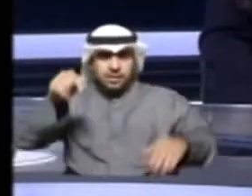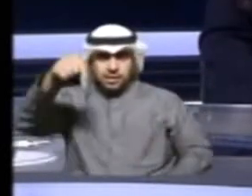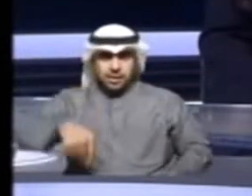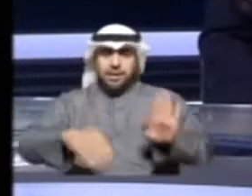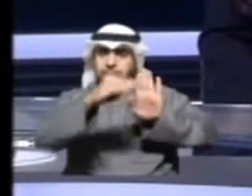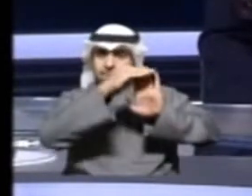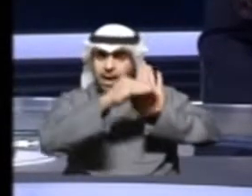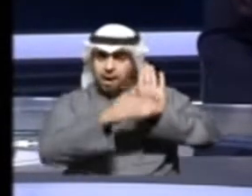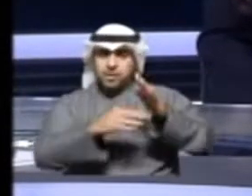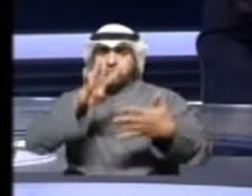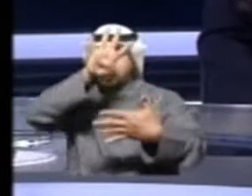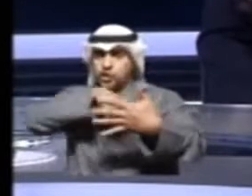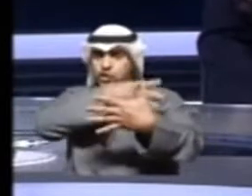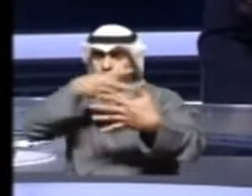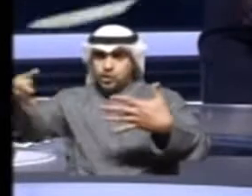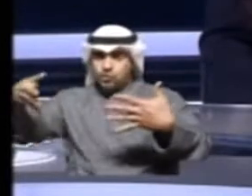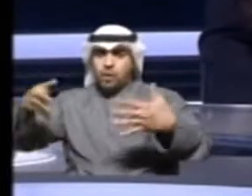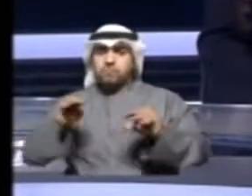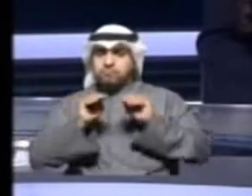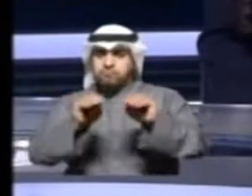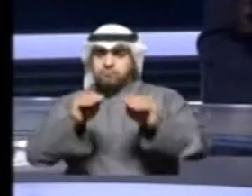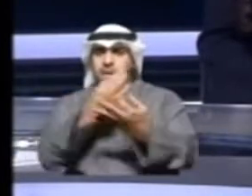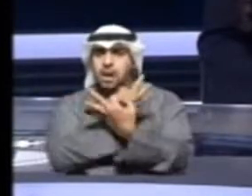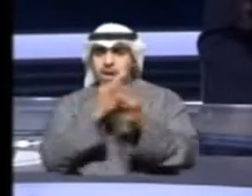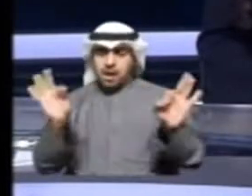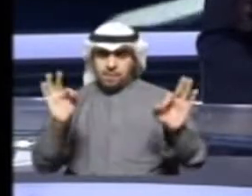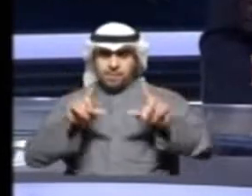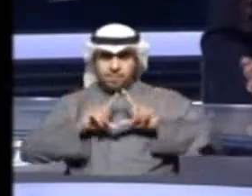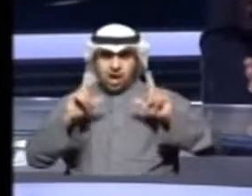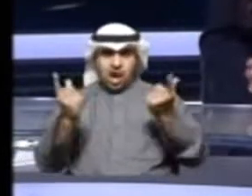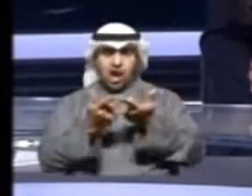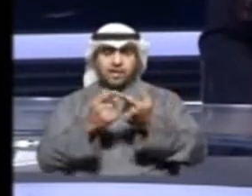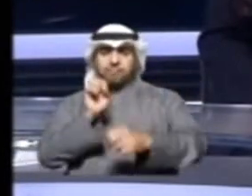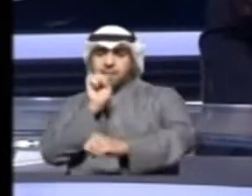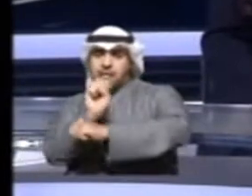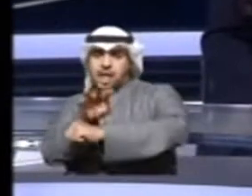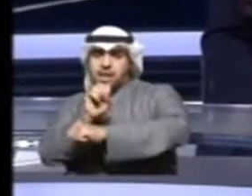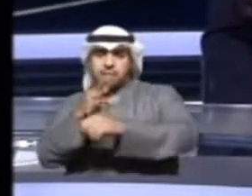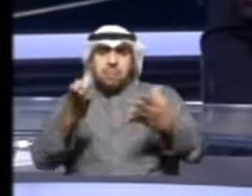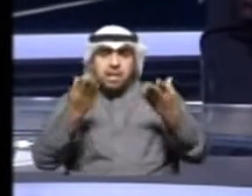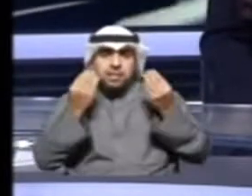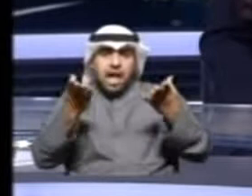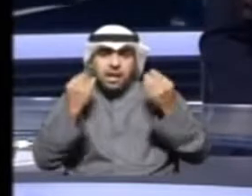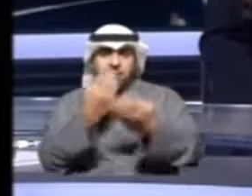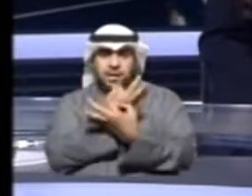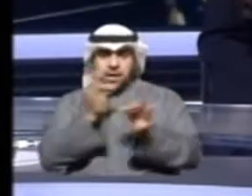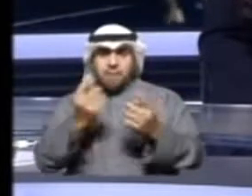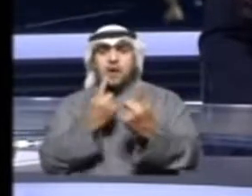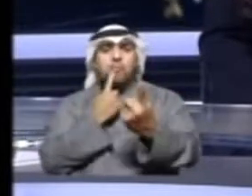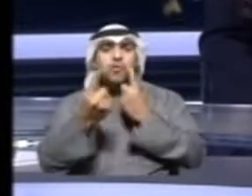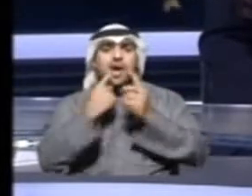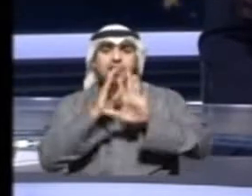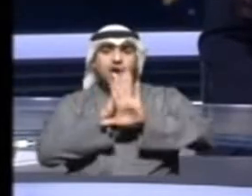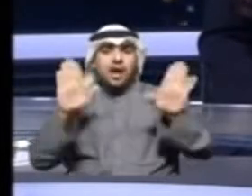الأعمال وتكليفات المجلس لها. اللجنة التعليمية البرلمانية ناقشت بعض المقترحات، منها فتح